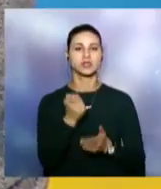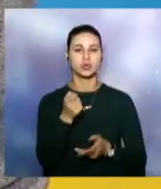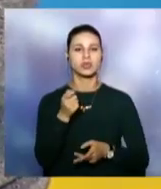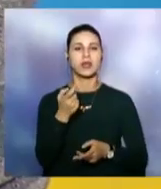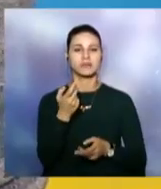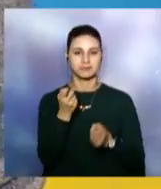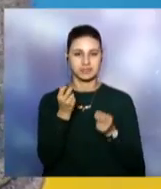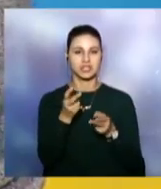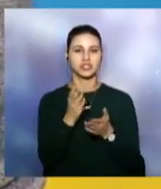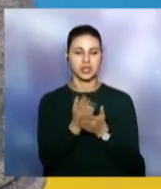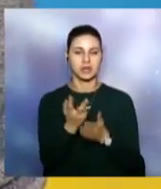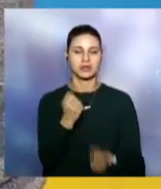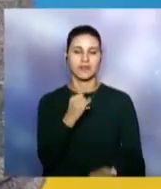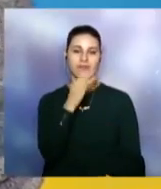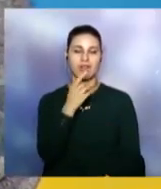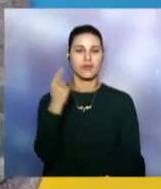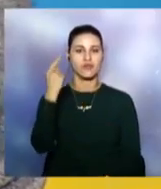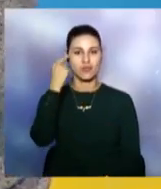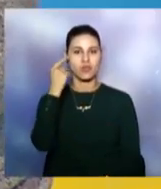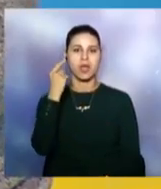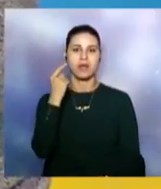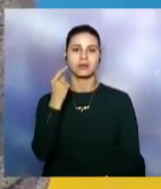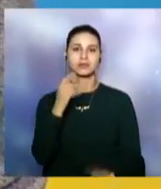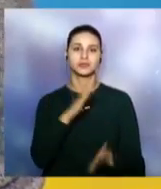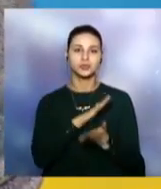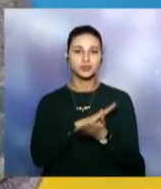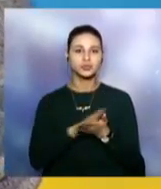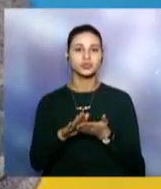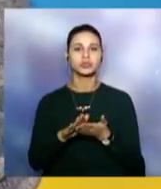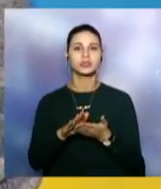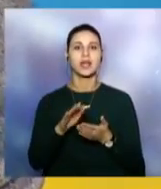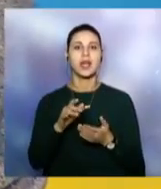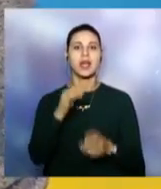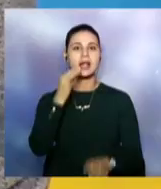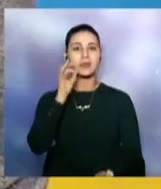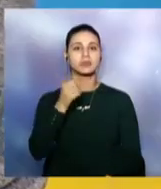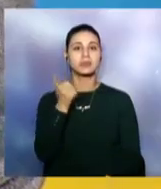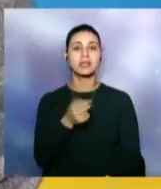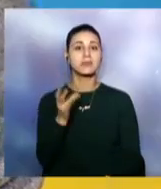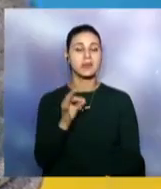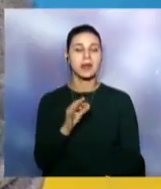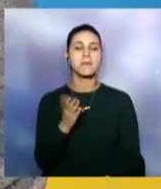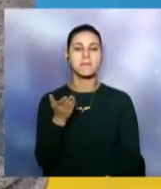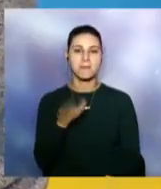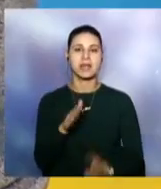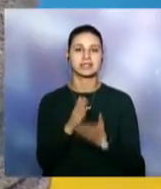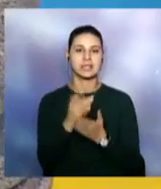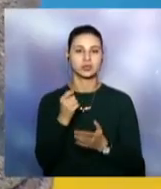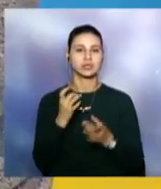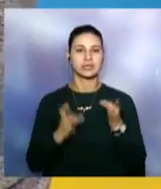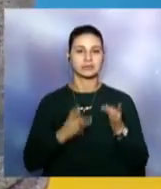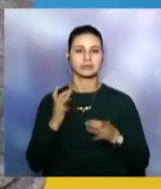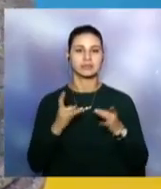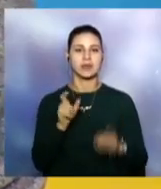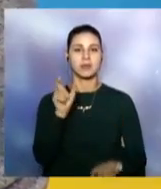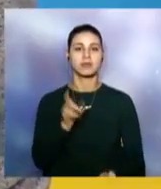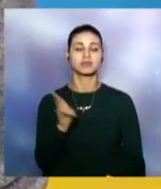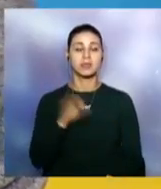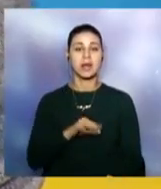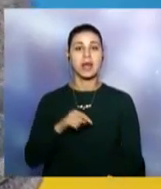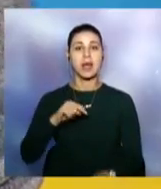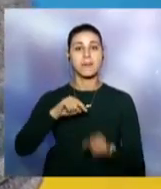ტრავმული, როგორც არ უნდა გააკეთოს ქირურგმა რა გამოცდილების ქირურგას, მაგრამ ეს ყველაფერი არის დაკავშირებული ტრავმასთან. ლაპარასკოპიური ქირურგია